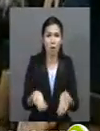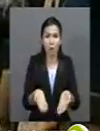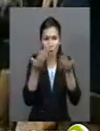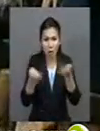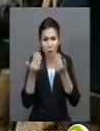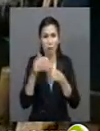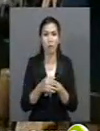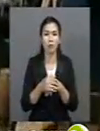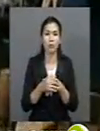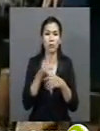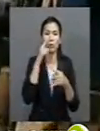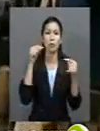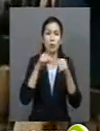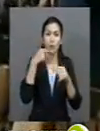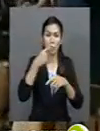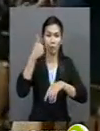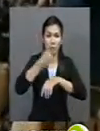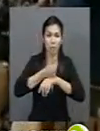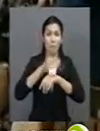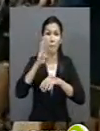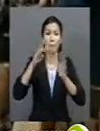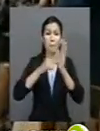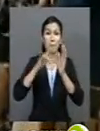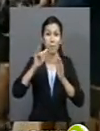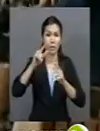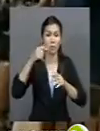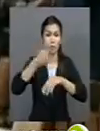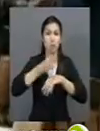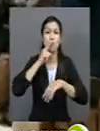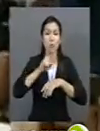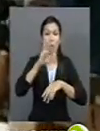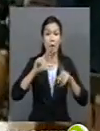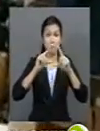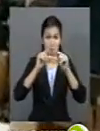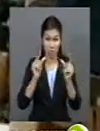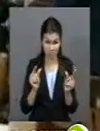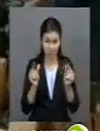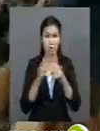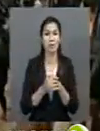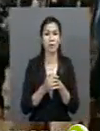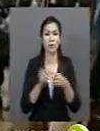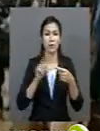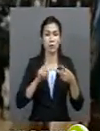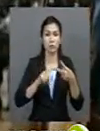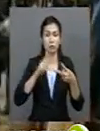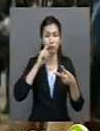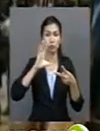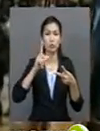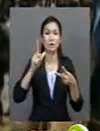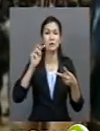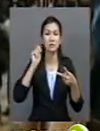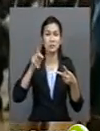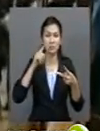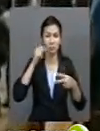ก็มีทั้งคุณบัณฑิตเทวีที่วางรับผู้ว่าราชการจังหวัดเพชรบูรณ์คุณชนละทิศสุรัสว